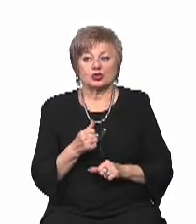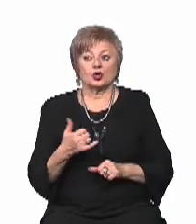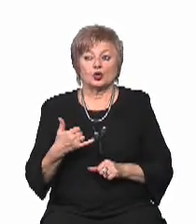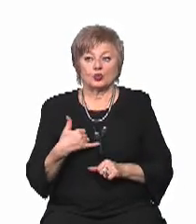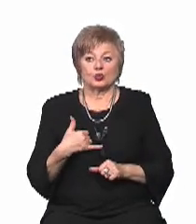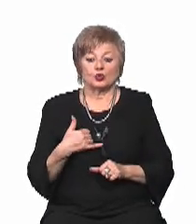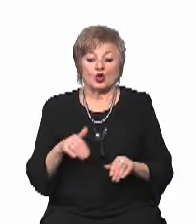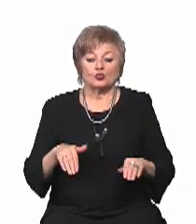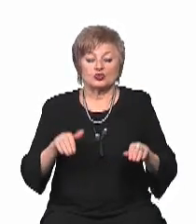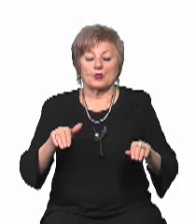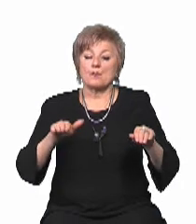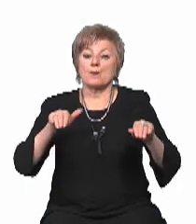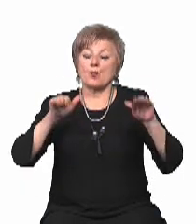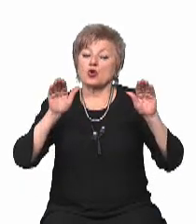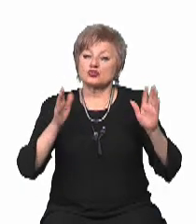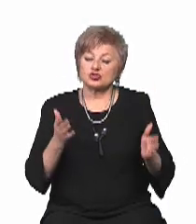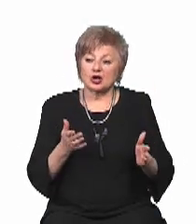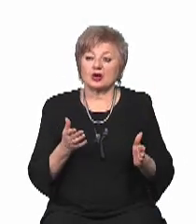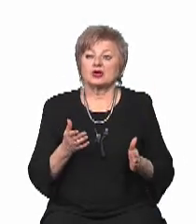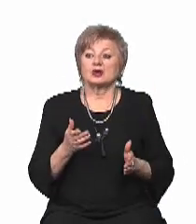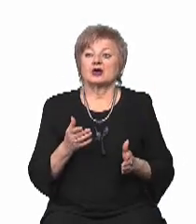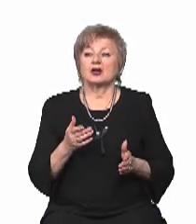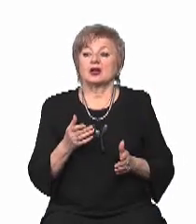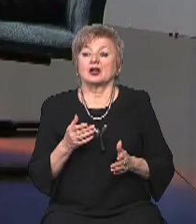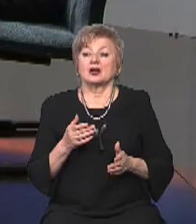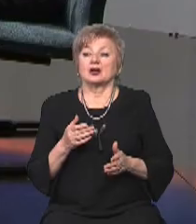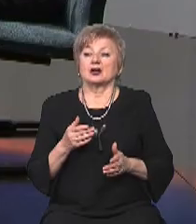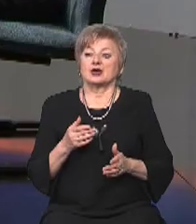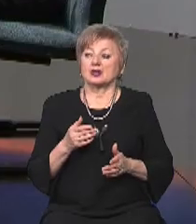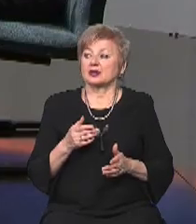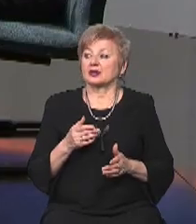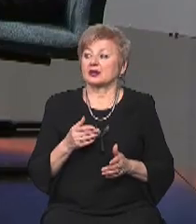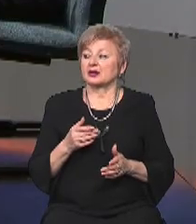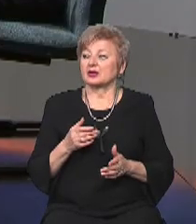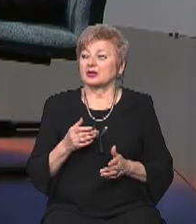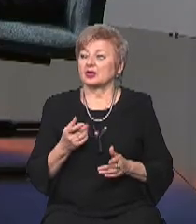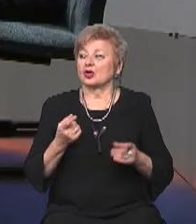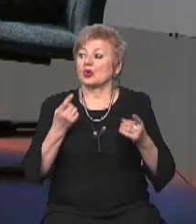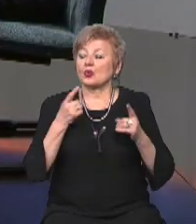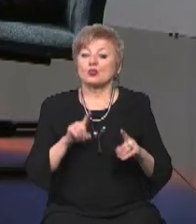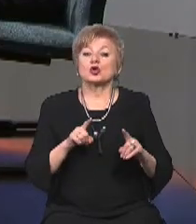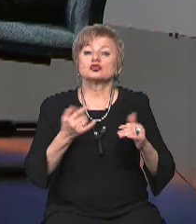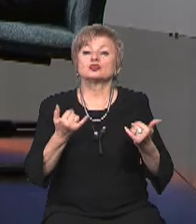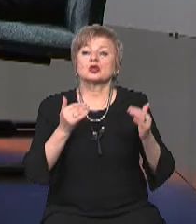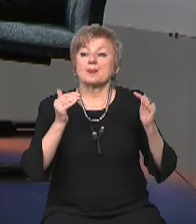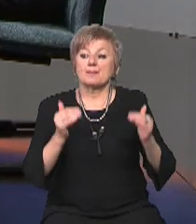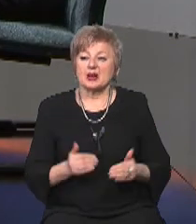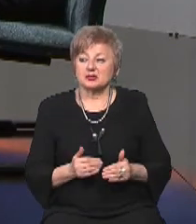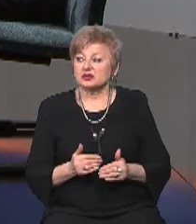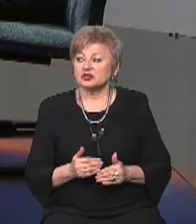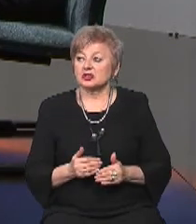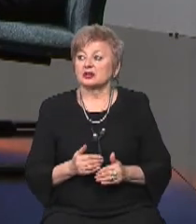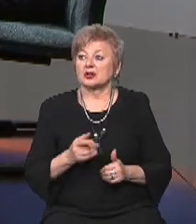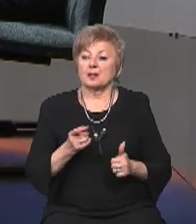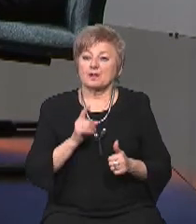в нас вже пішла вгору суттєво, тому що 147 проєктів вже поданих. Чому зменшилось? Чому зменшувалось? Ну, два аспекти.